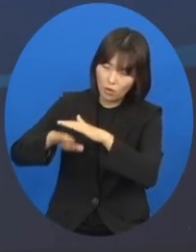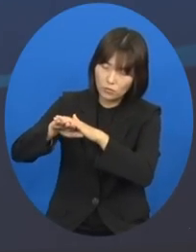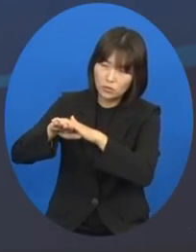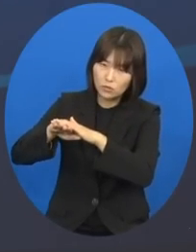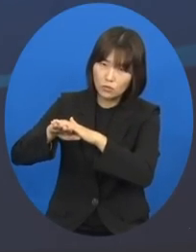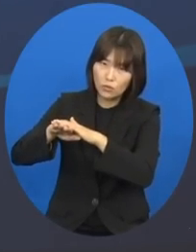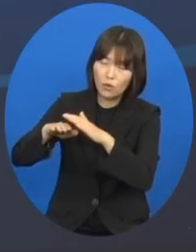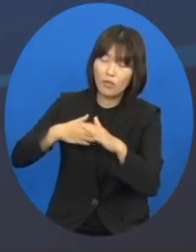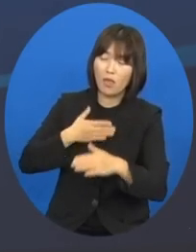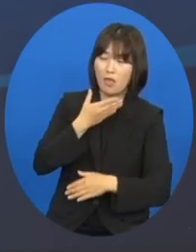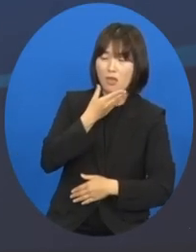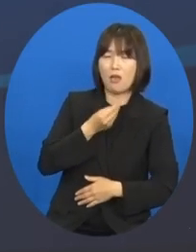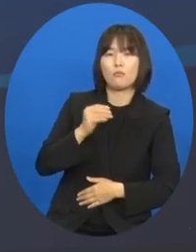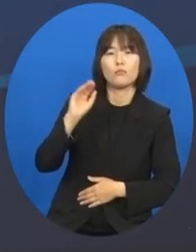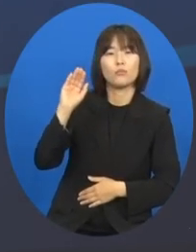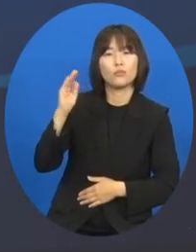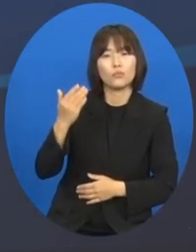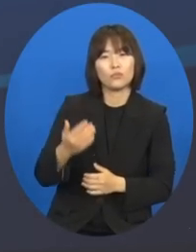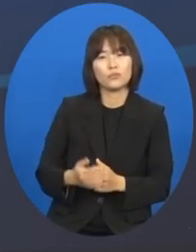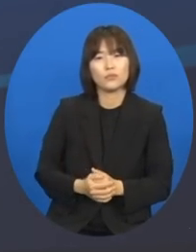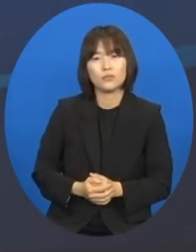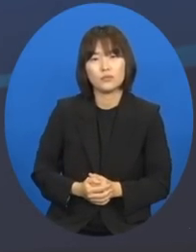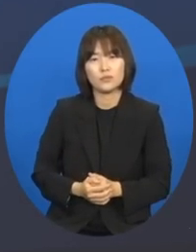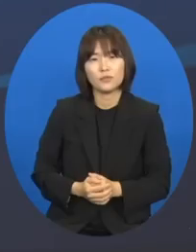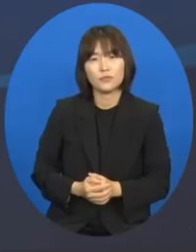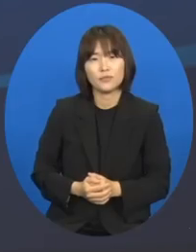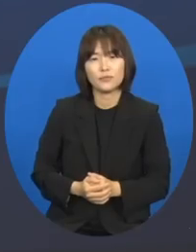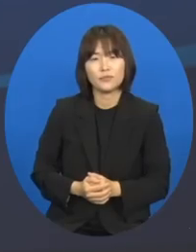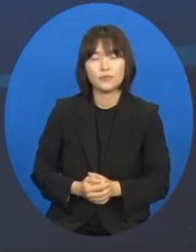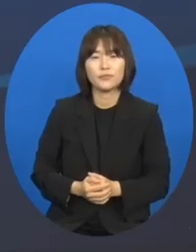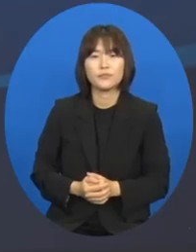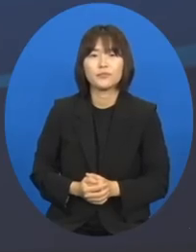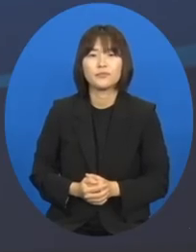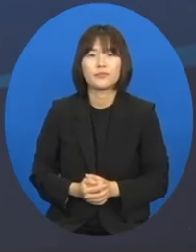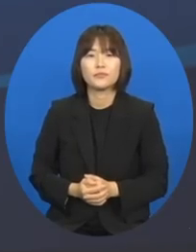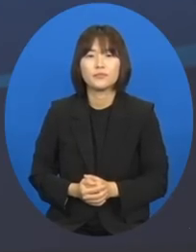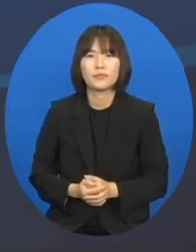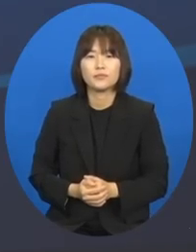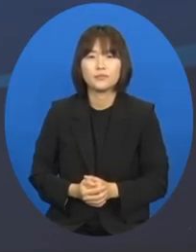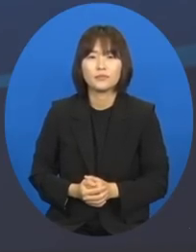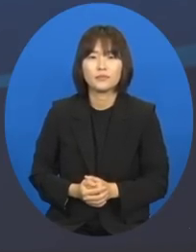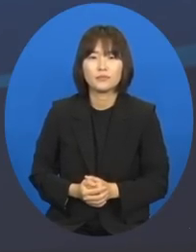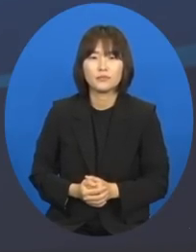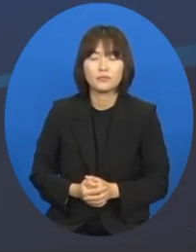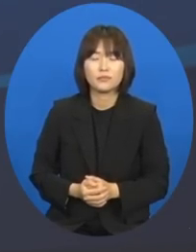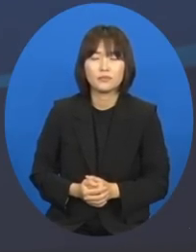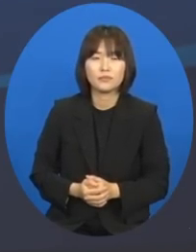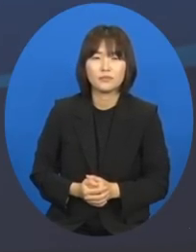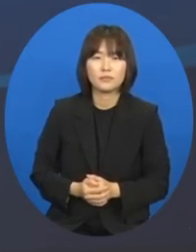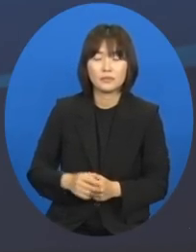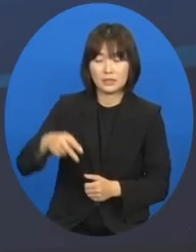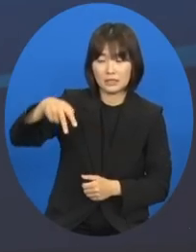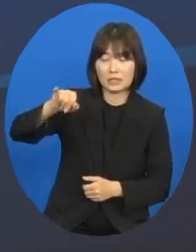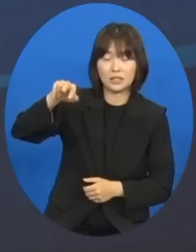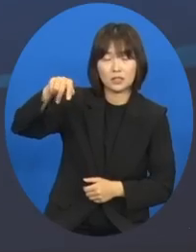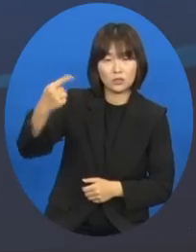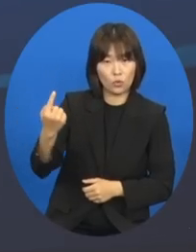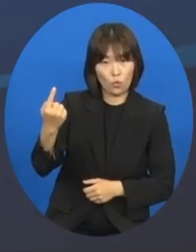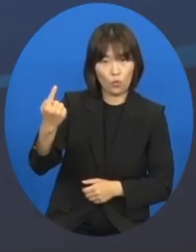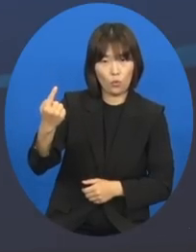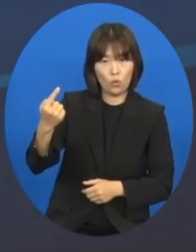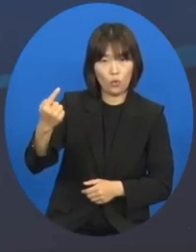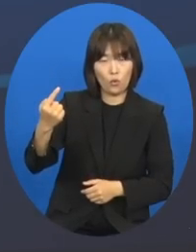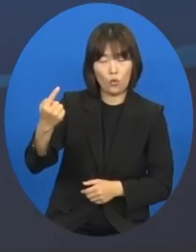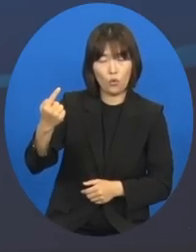나의 행복이 돼요 아주 역설적인 거예요 네 저는 이건 시소의 원리하고도 비슷한데 시소에 여러분이